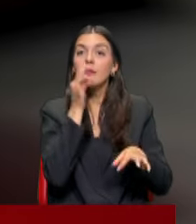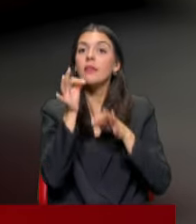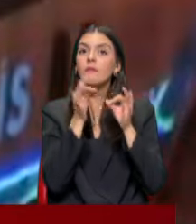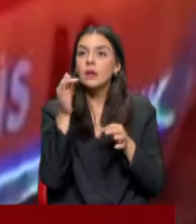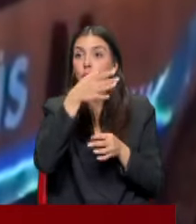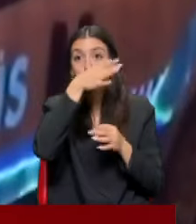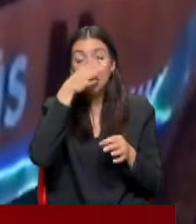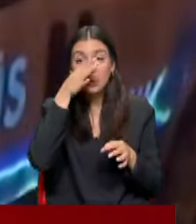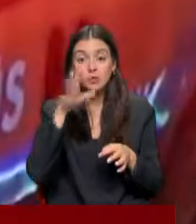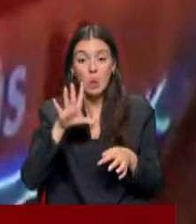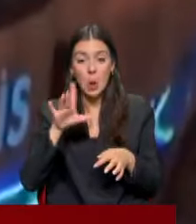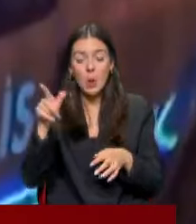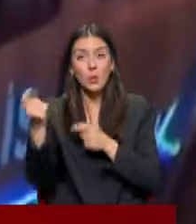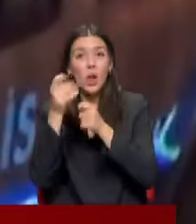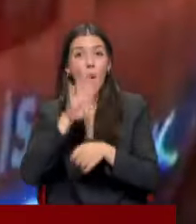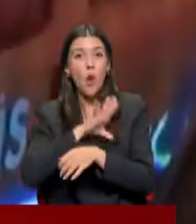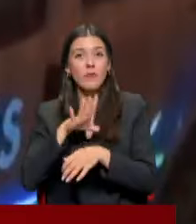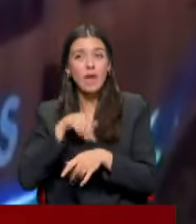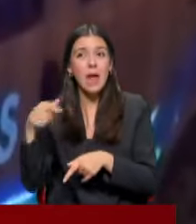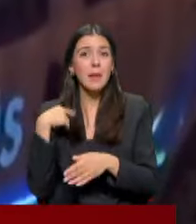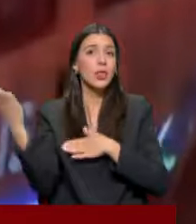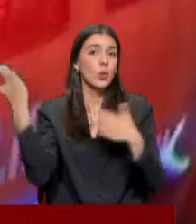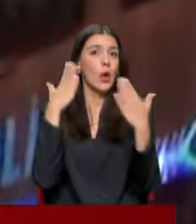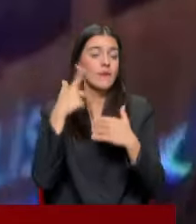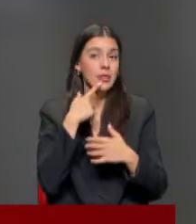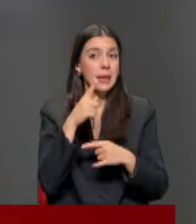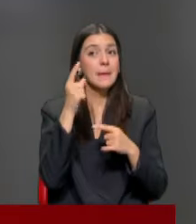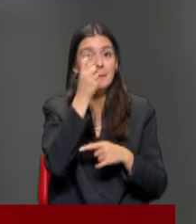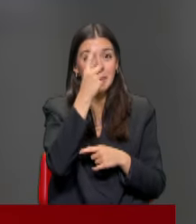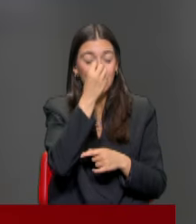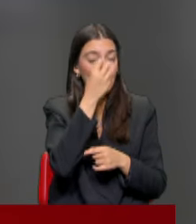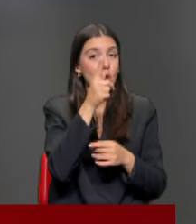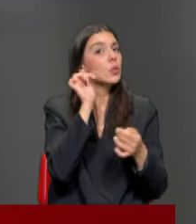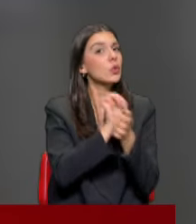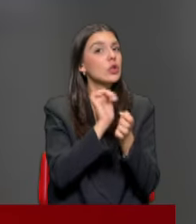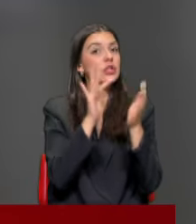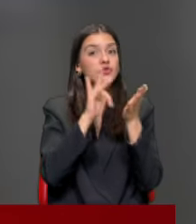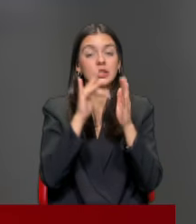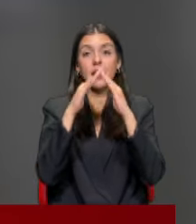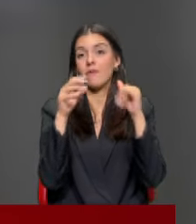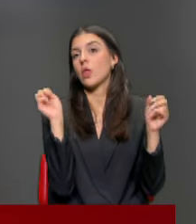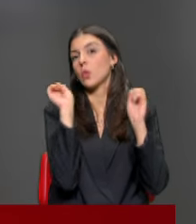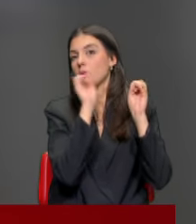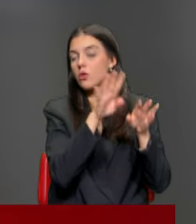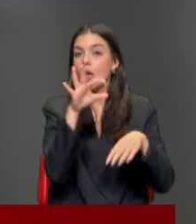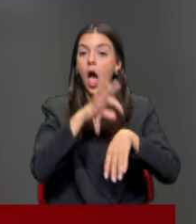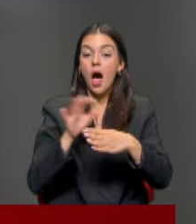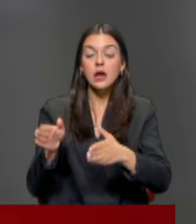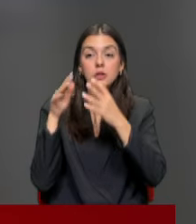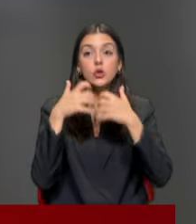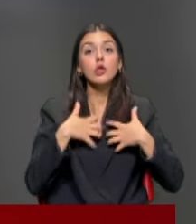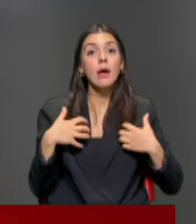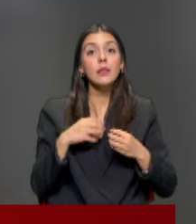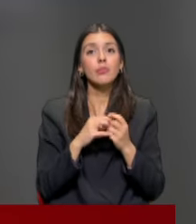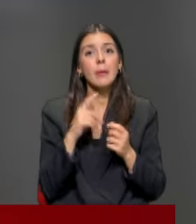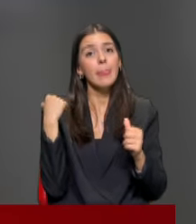İfadesinde uyuşturucu bağımlısı oğlundan eziyet gördüğünü anlattı. Birgül K. tutuklanarak cezaevine gönderildi. Hastanelerdeki güvenlik